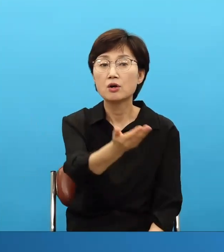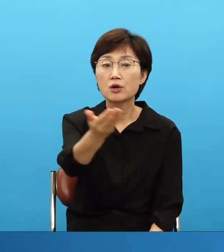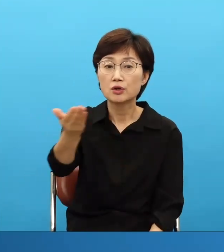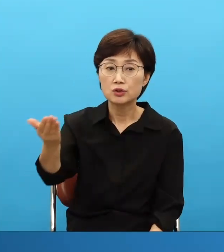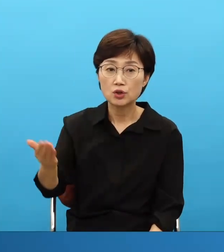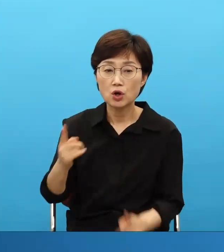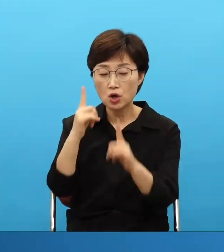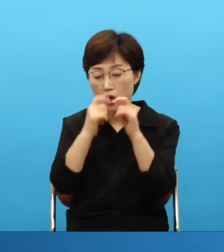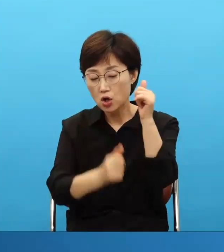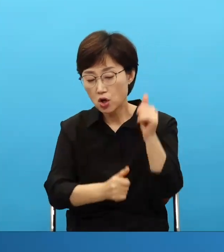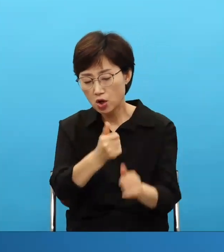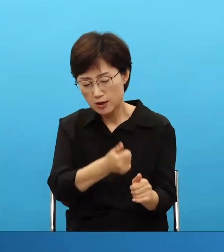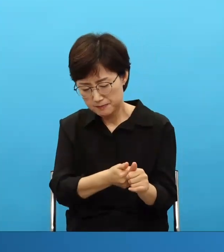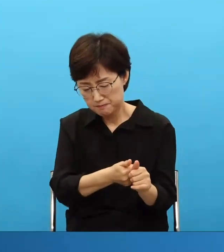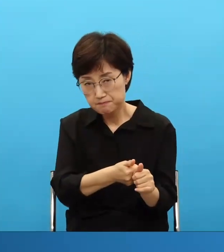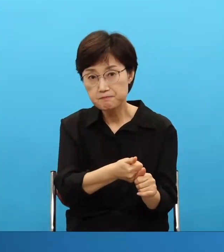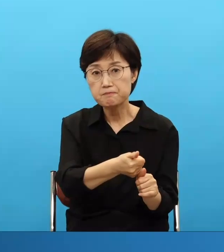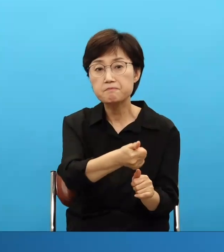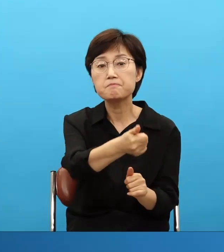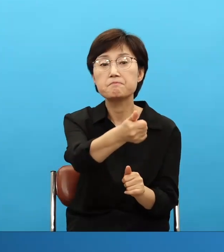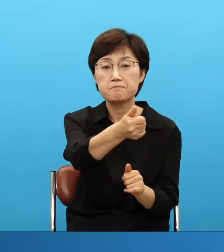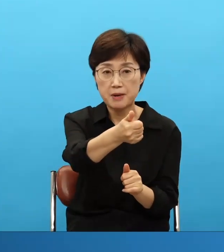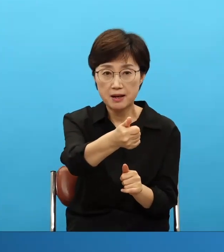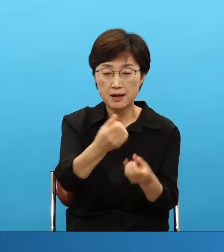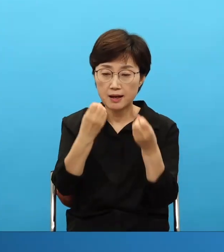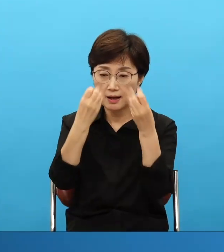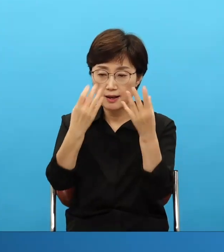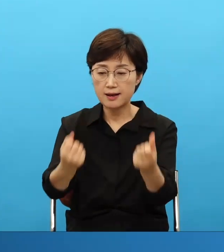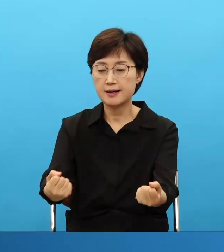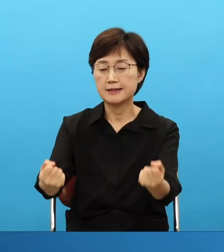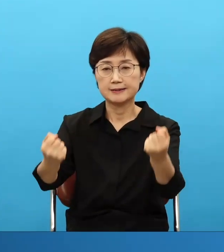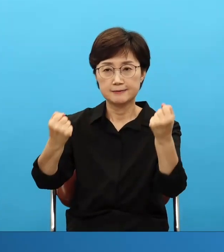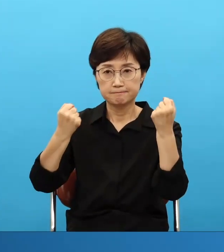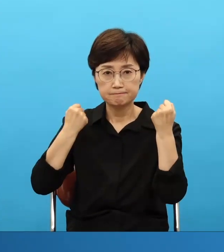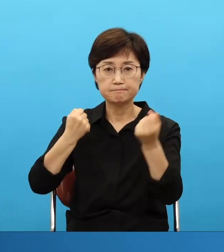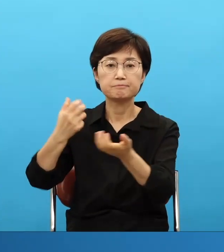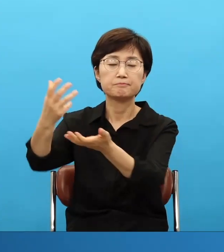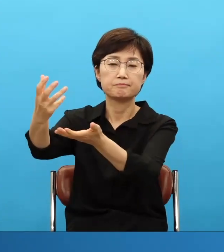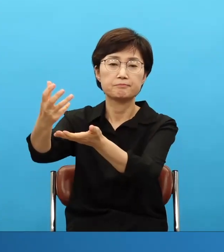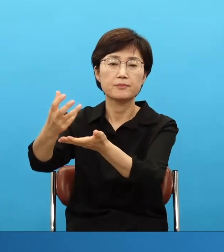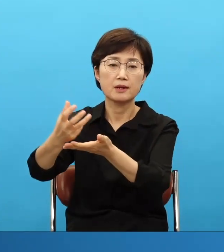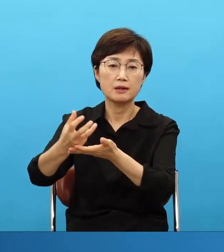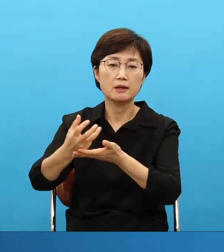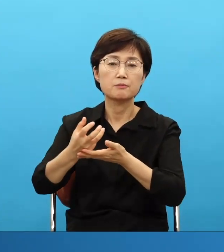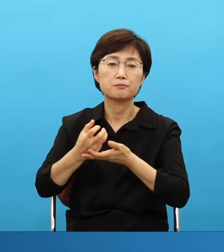물리지 시 이겨